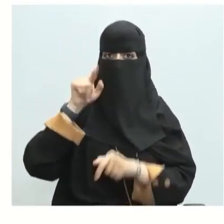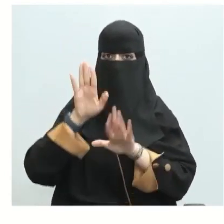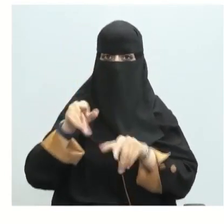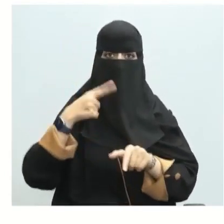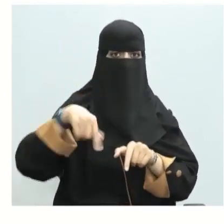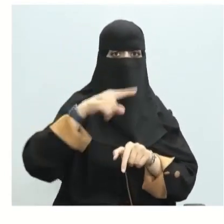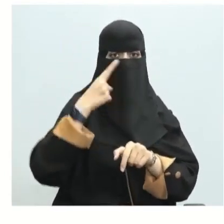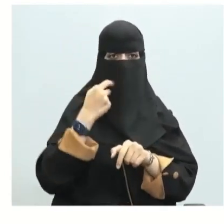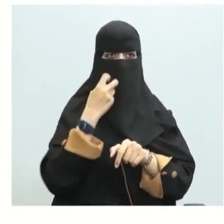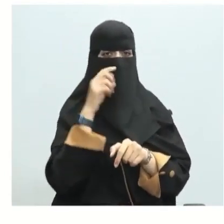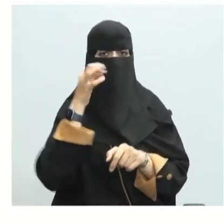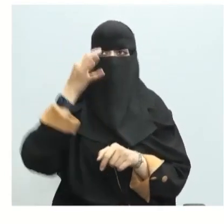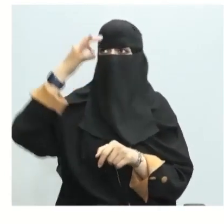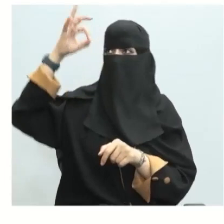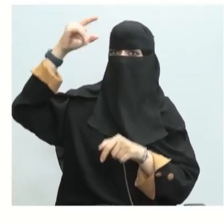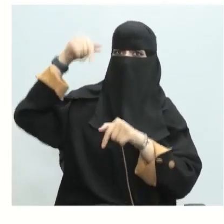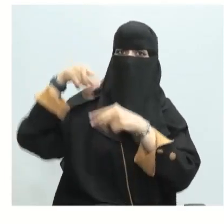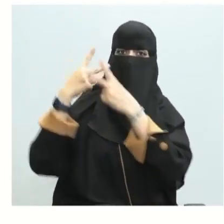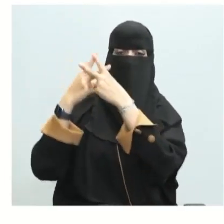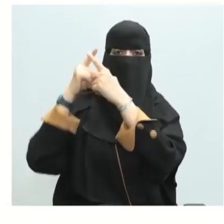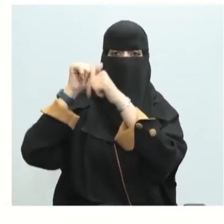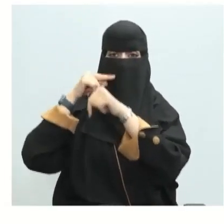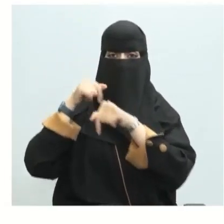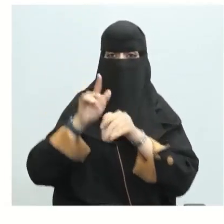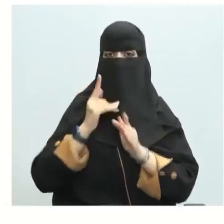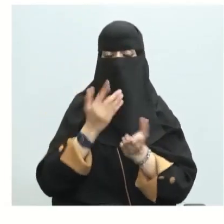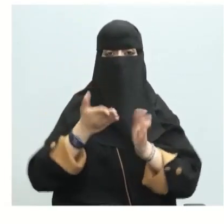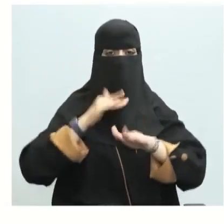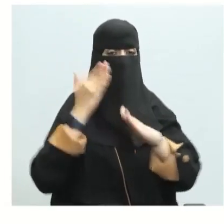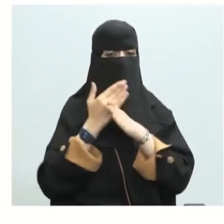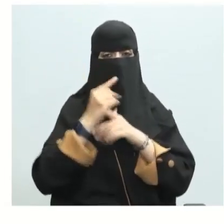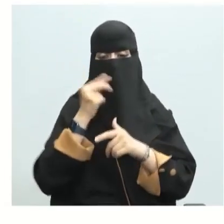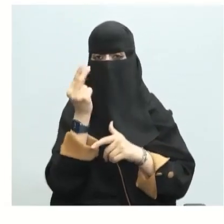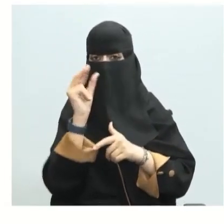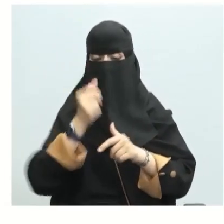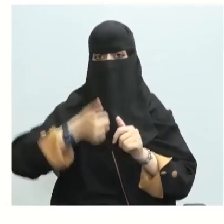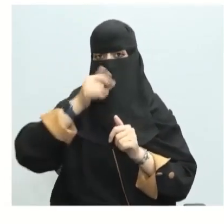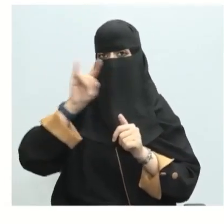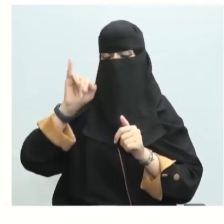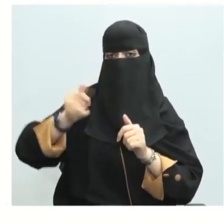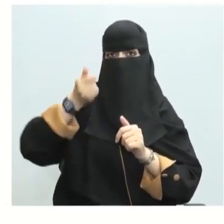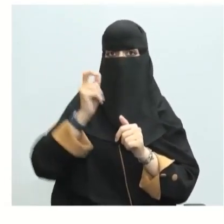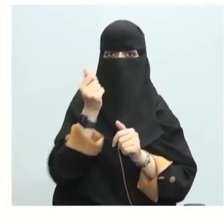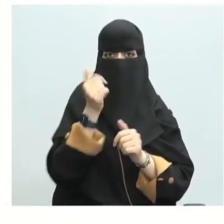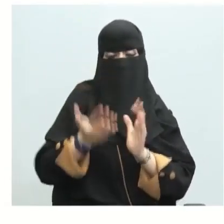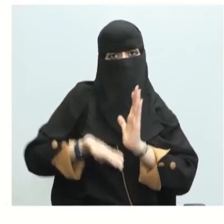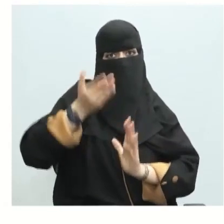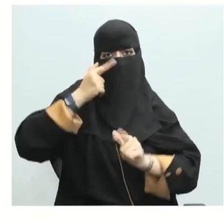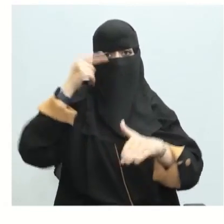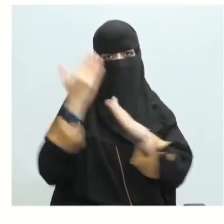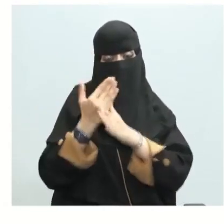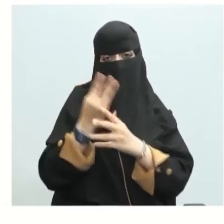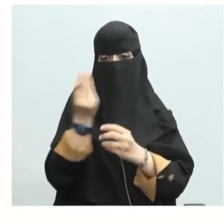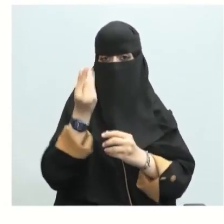لمعه الالماس بالتاكيد هل فكرت لماذا يعد اثمن الاحجار بسبب ندرته اساسا في الارض